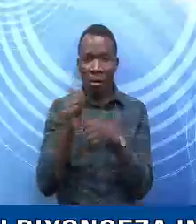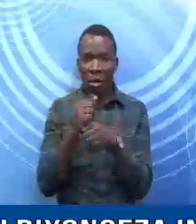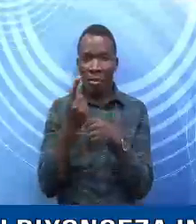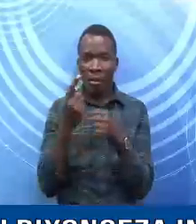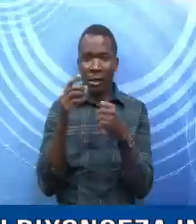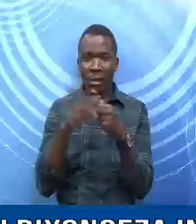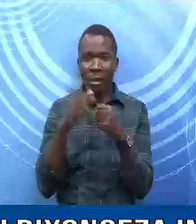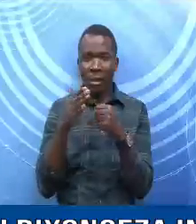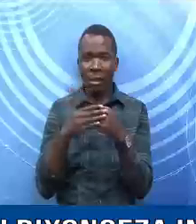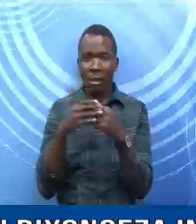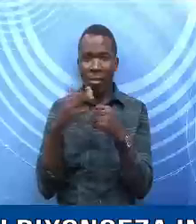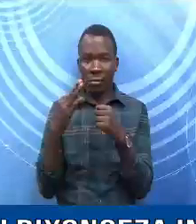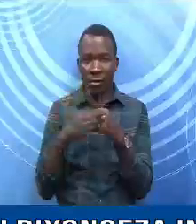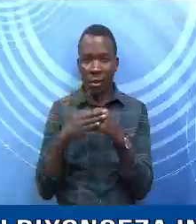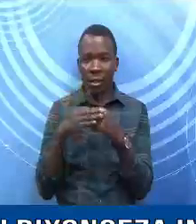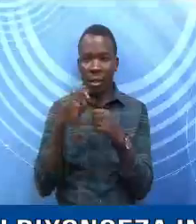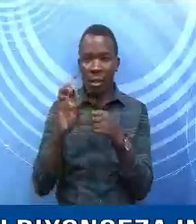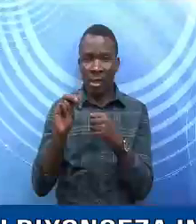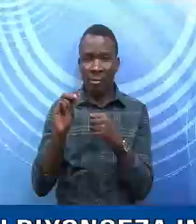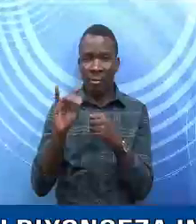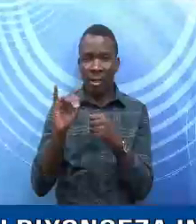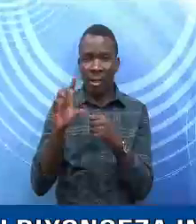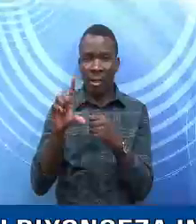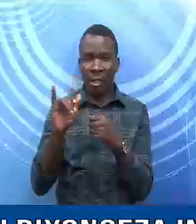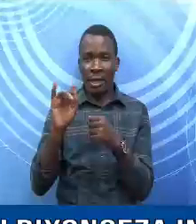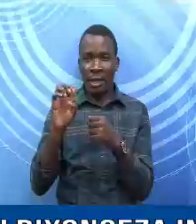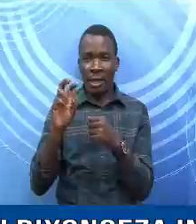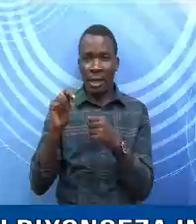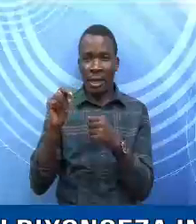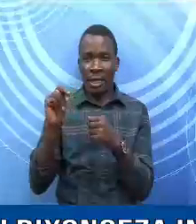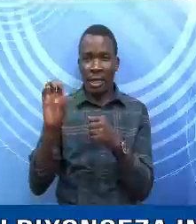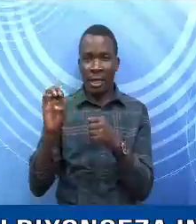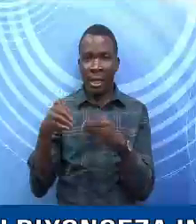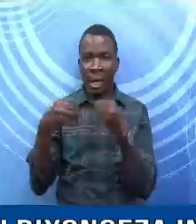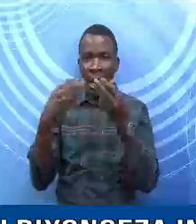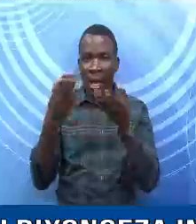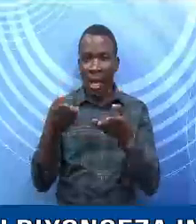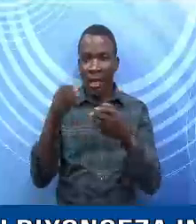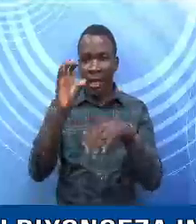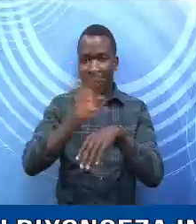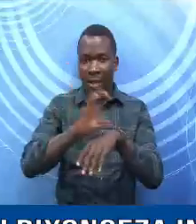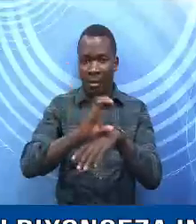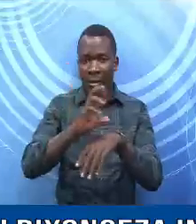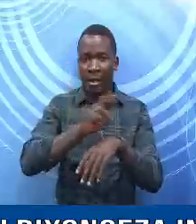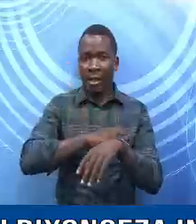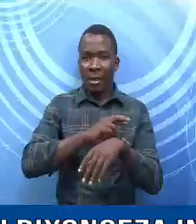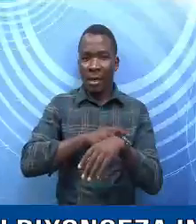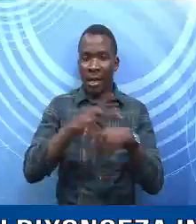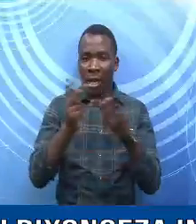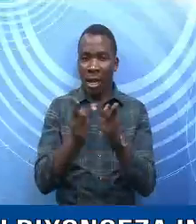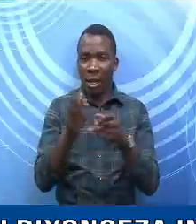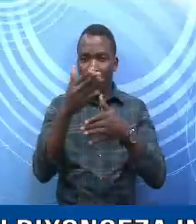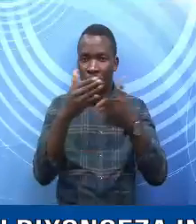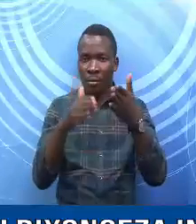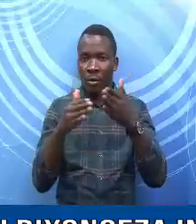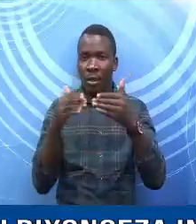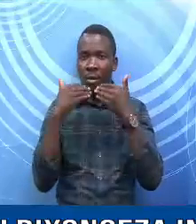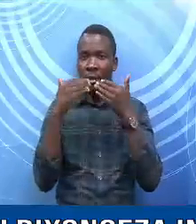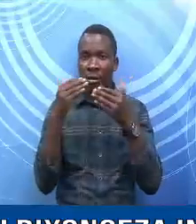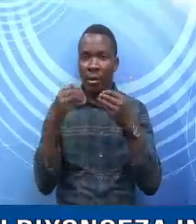1998 nibwo Iragwa Emilienne yahaye itorero ry'abadivantiste umunsi wa karindwi ikibanza, maze nawe mu rwego rwo gushimirwa habwa amafaranga y'u